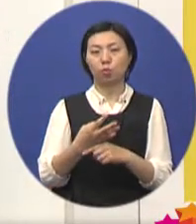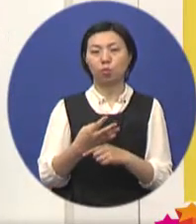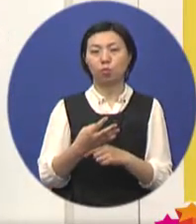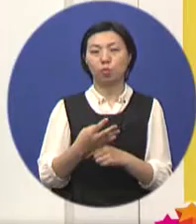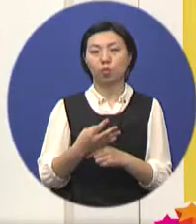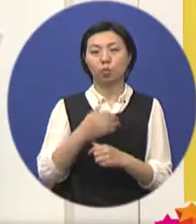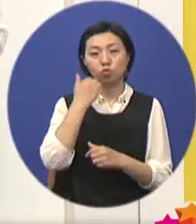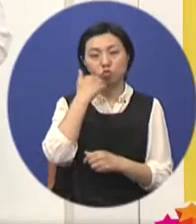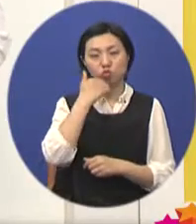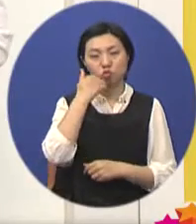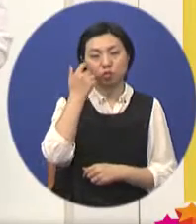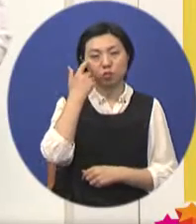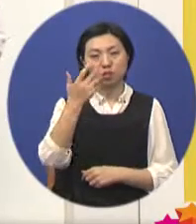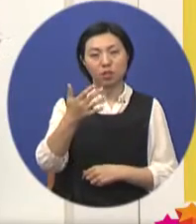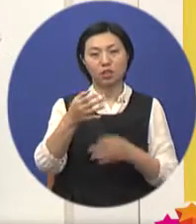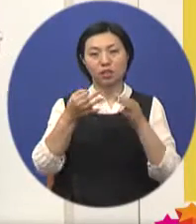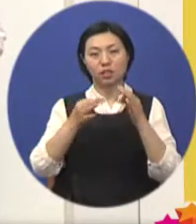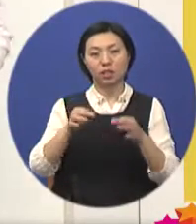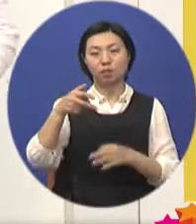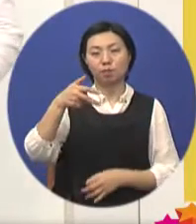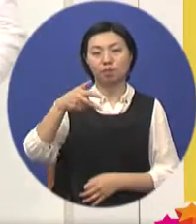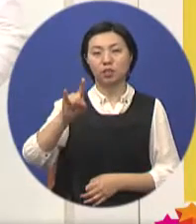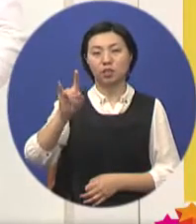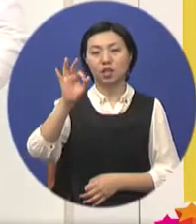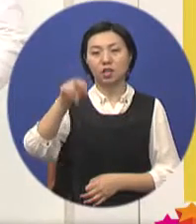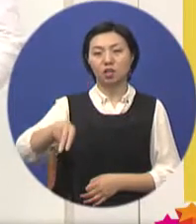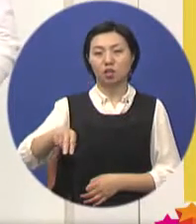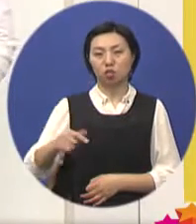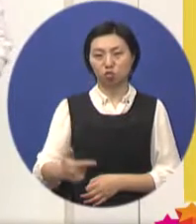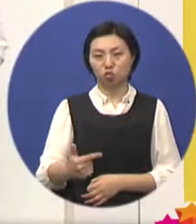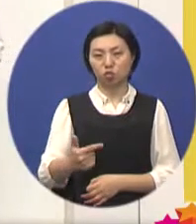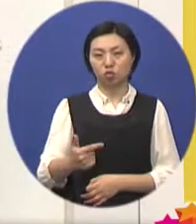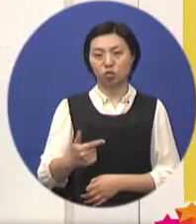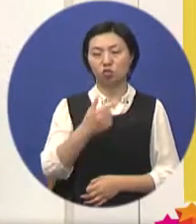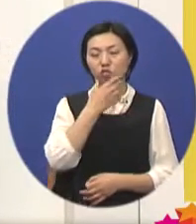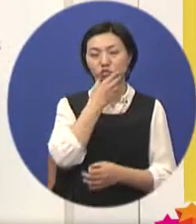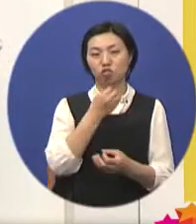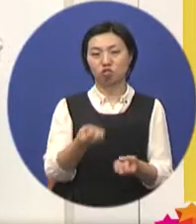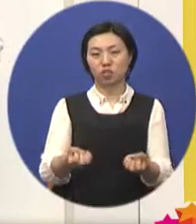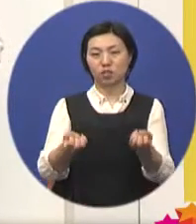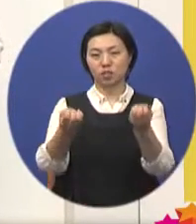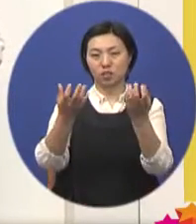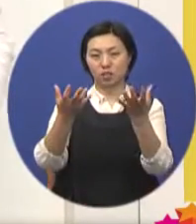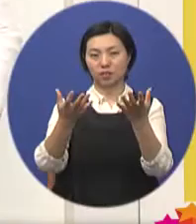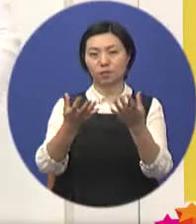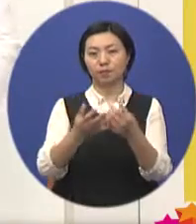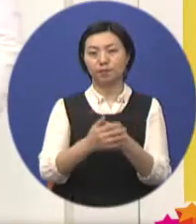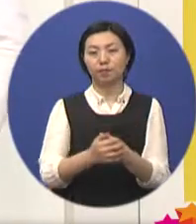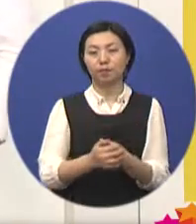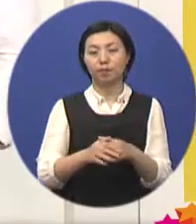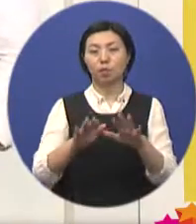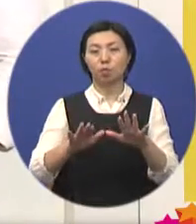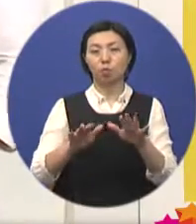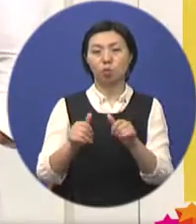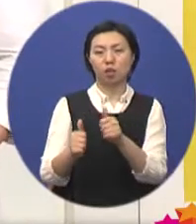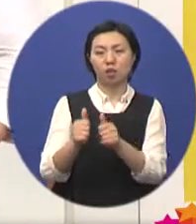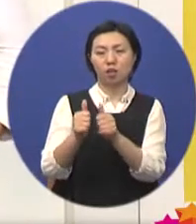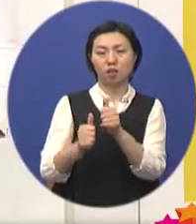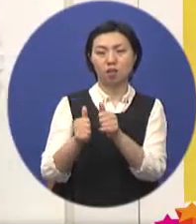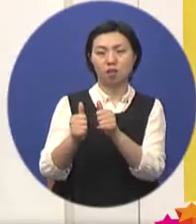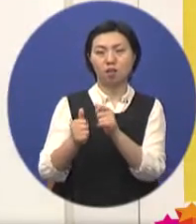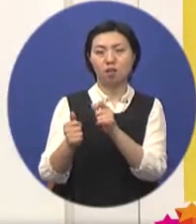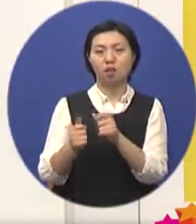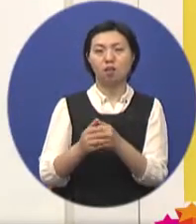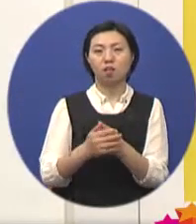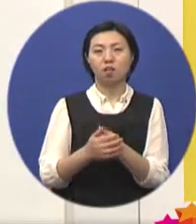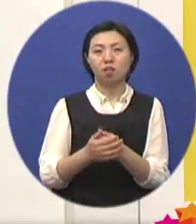아차상 누구실까요? 과연 멍멍멍 김재윤님 축하드립니다. 축하합니다. 오늘 막상막하라서